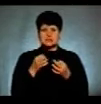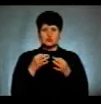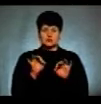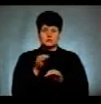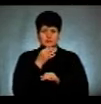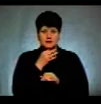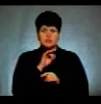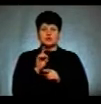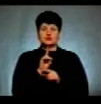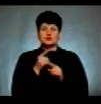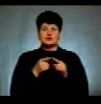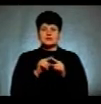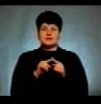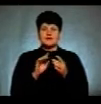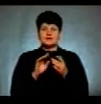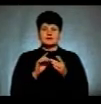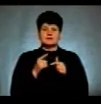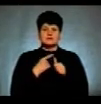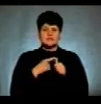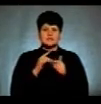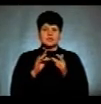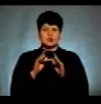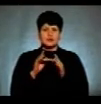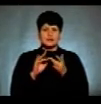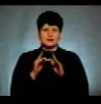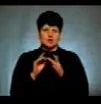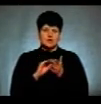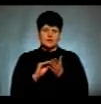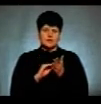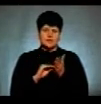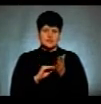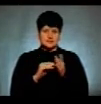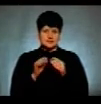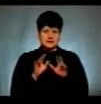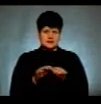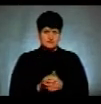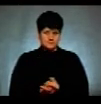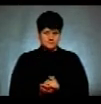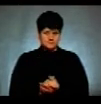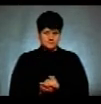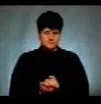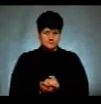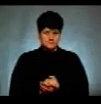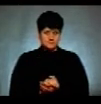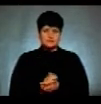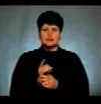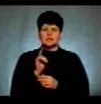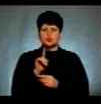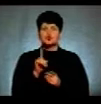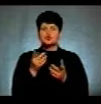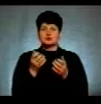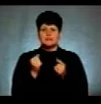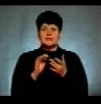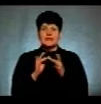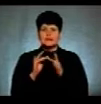ліками. І що ж таке той електронний рецепт? Напевно, з пані Марії розпочнемо, так? Для того, щоб отримати